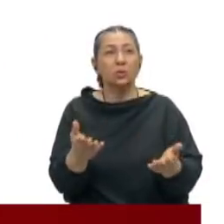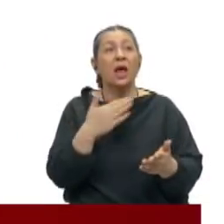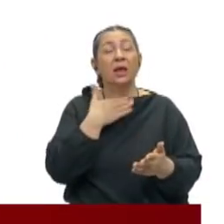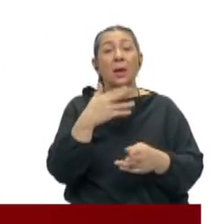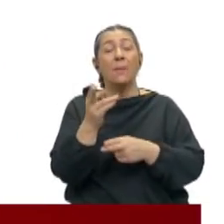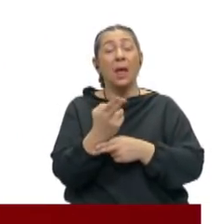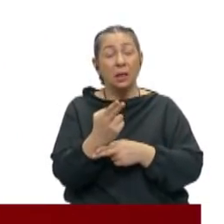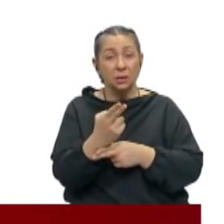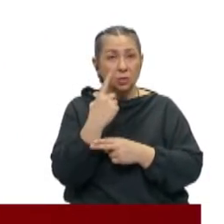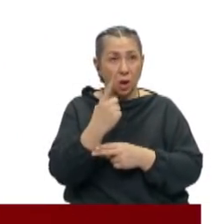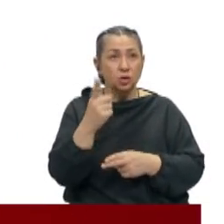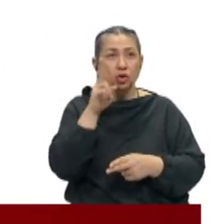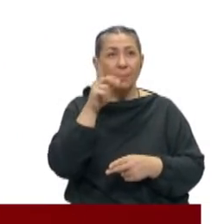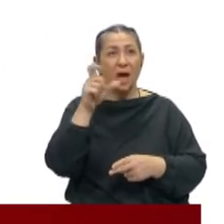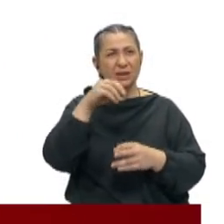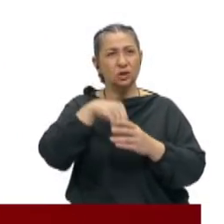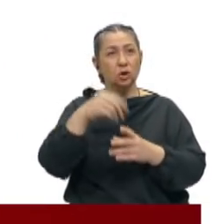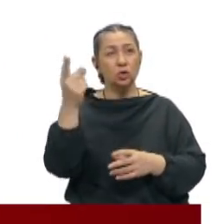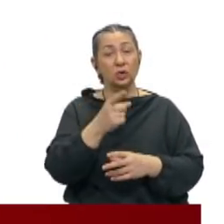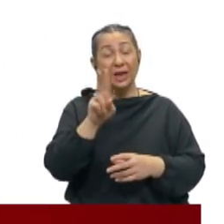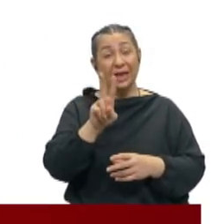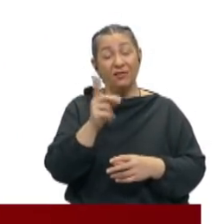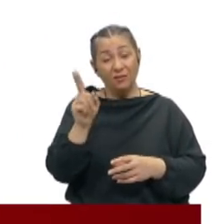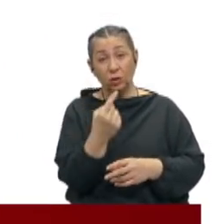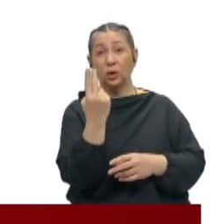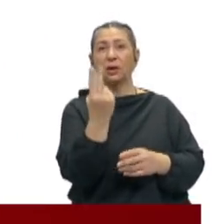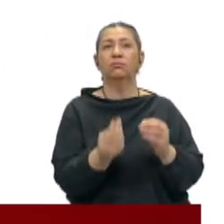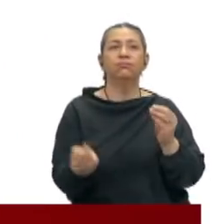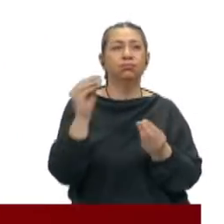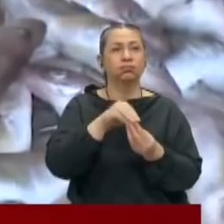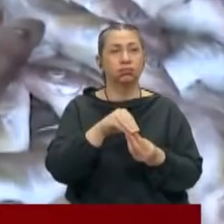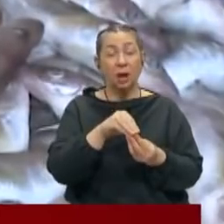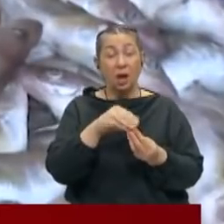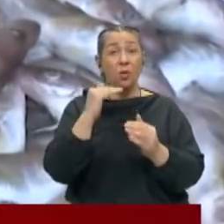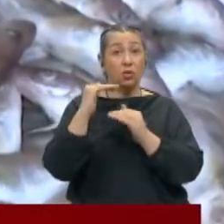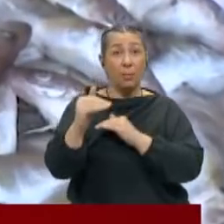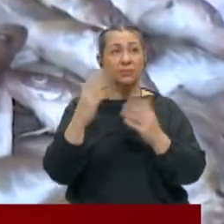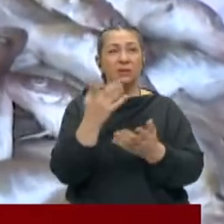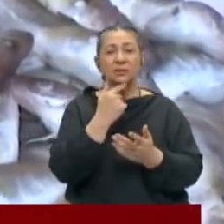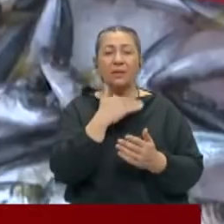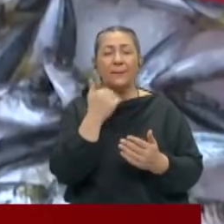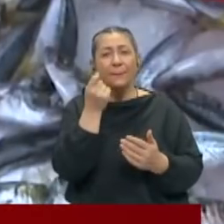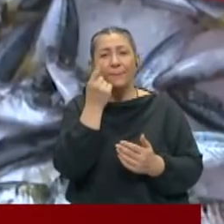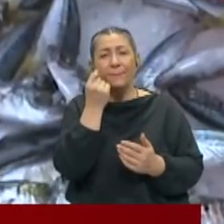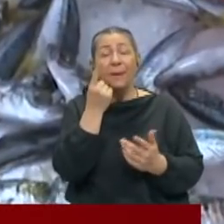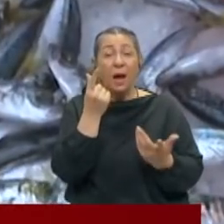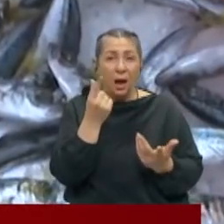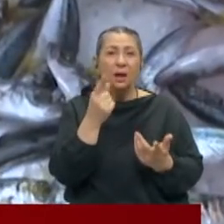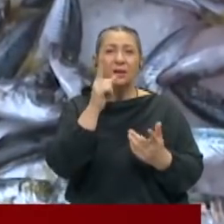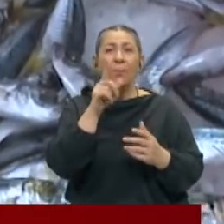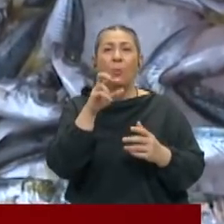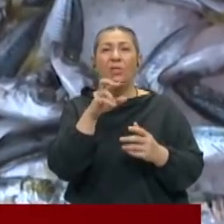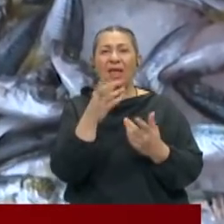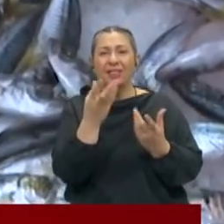ve balık fiyatları da son bir ayda %7,2 arttı. Vatandaş zaten kırmızı ete hasretti. Tek